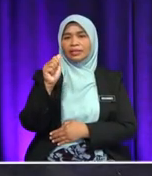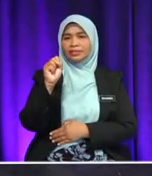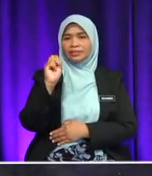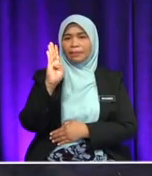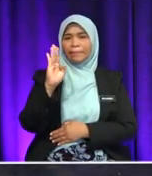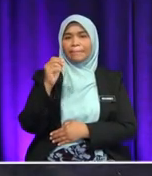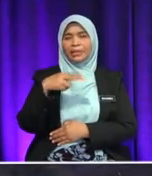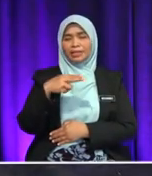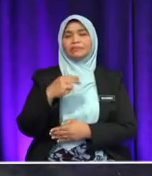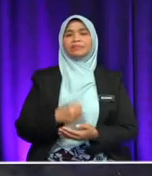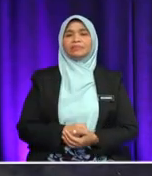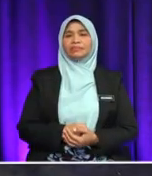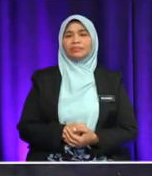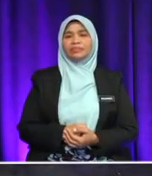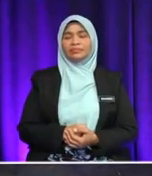presiden